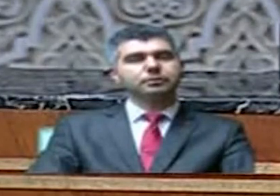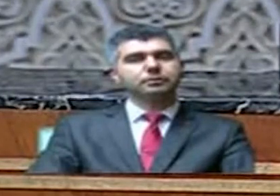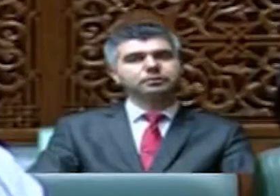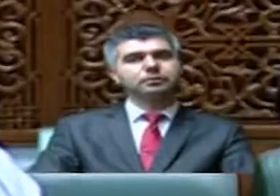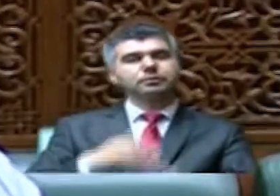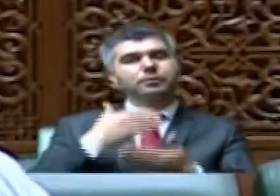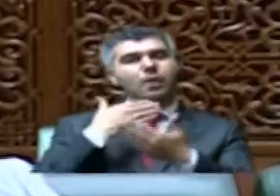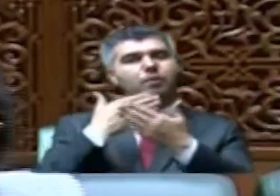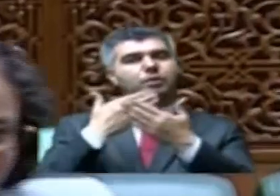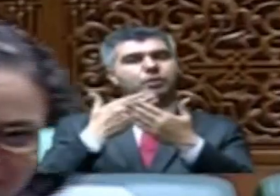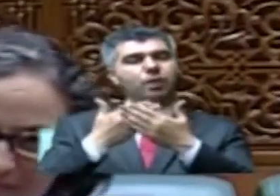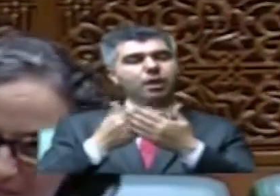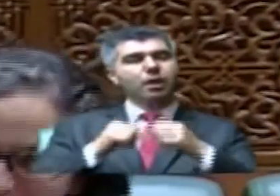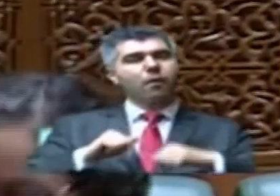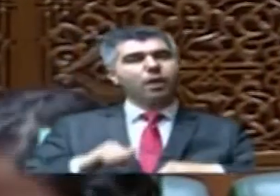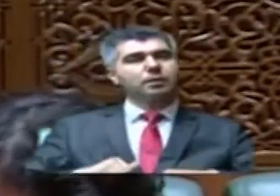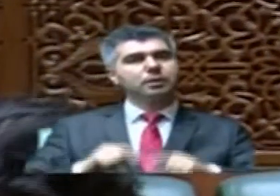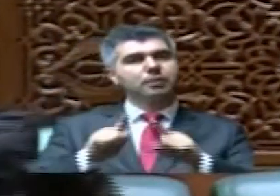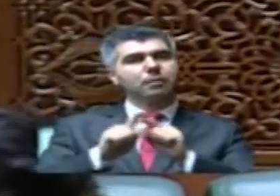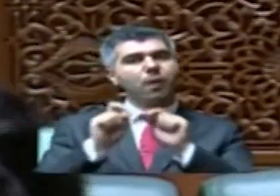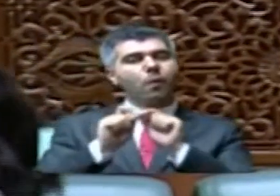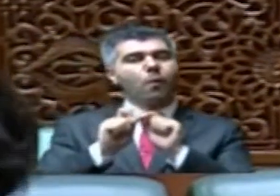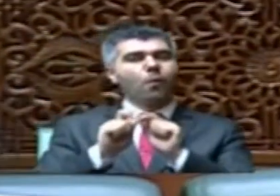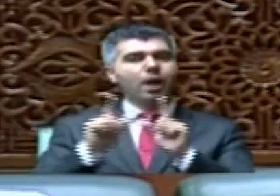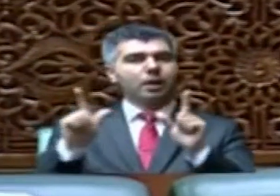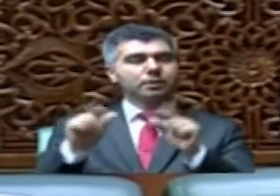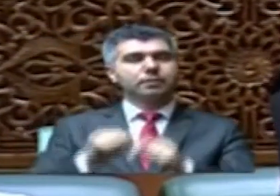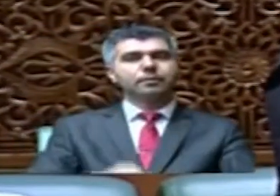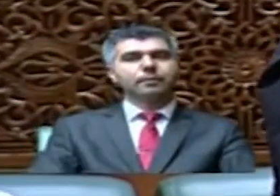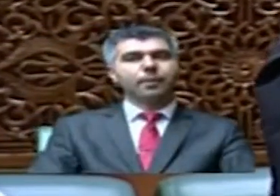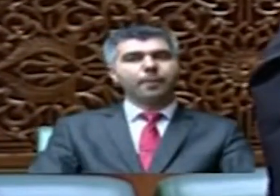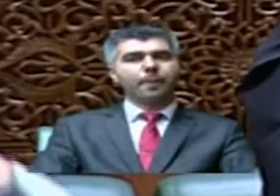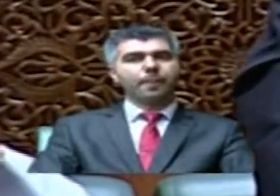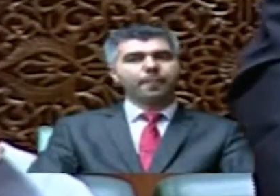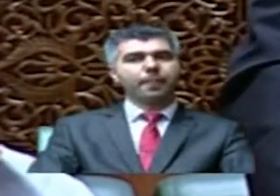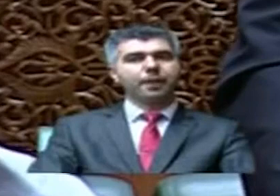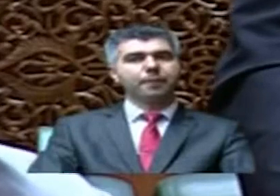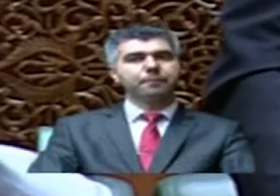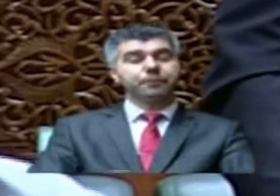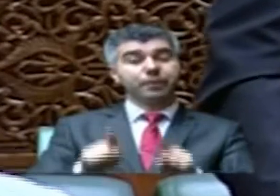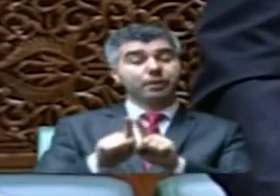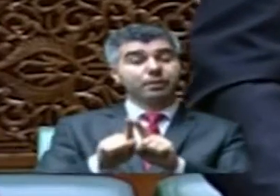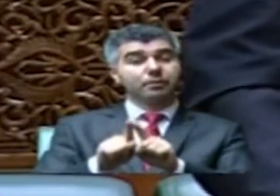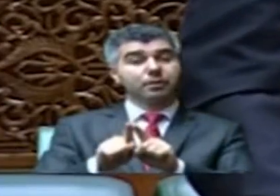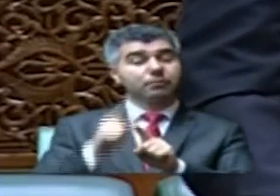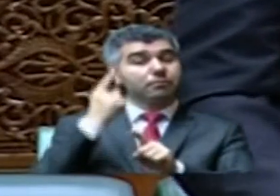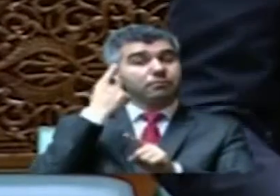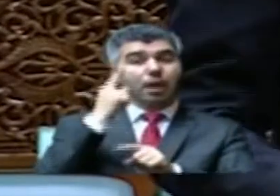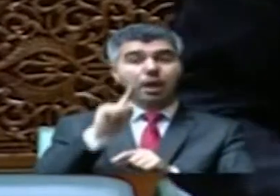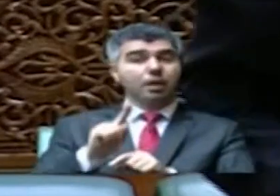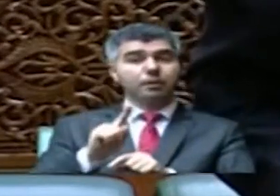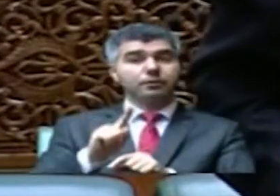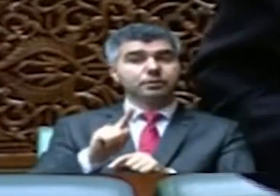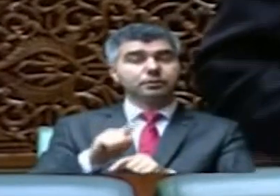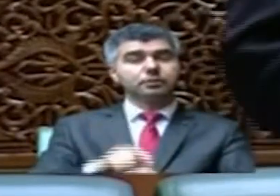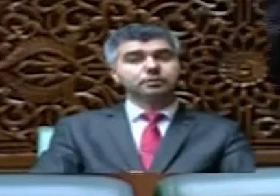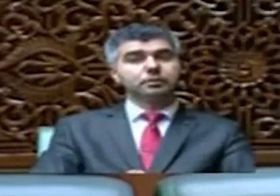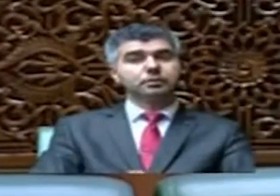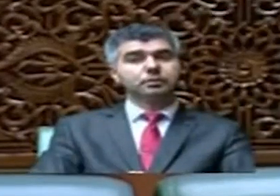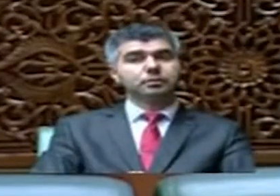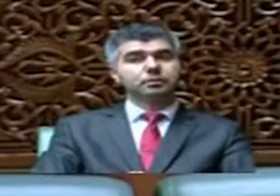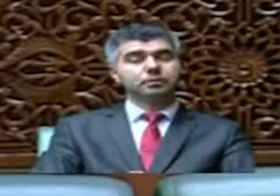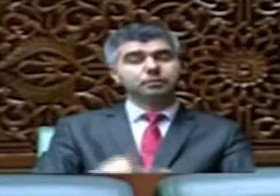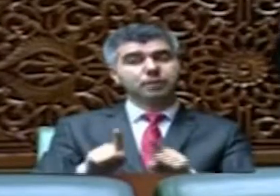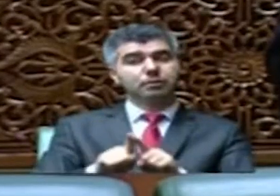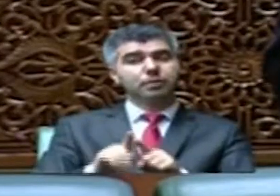شكرا السيدة كاتبة الدولة على التوضيحات اللي أعطيتها. ما عرفناش السيدة كاتبة الدولة كتقولي لنا ما كاينش،